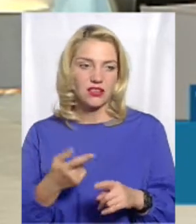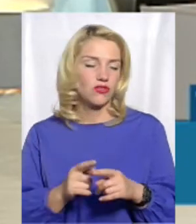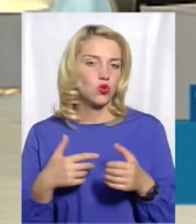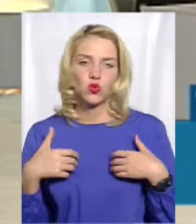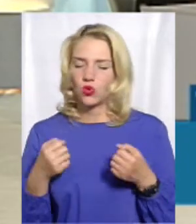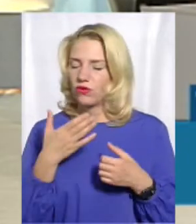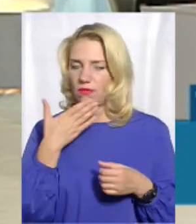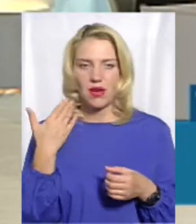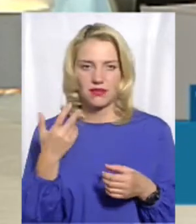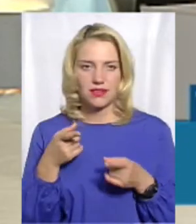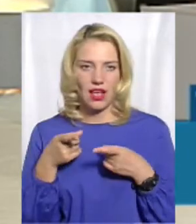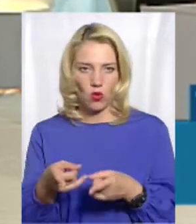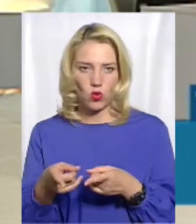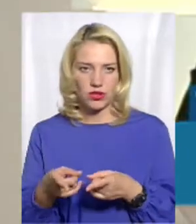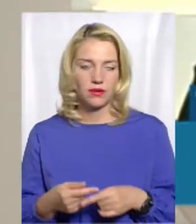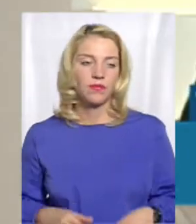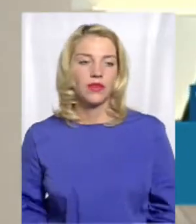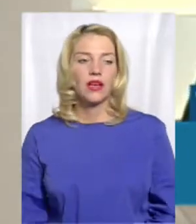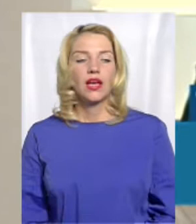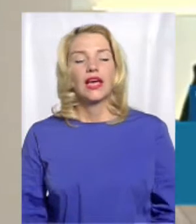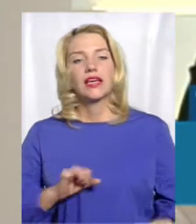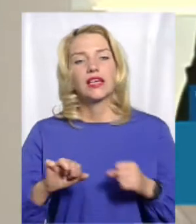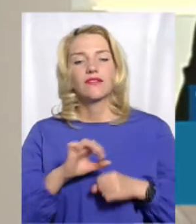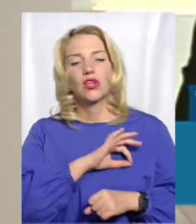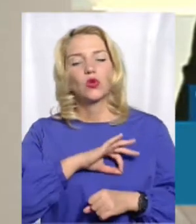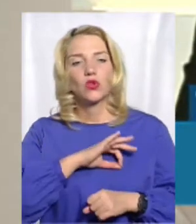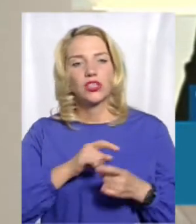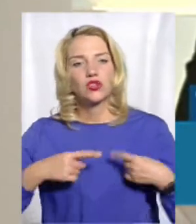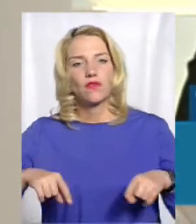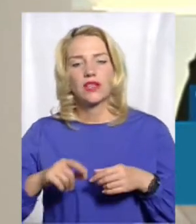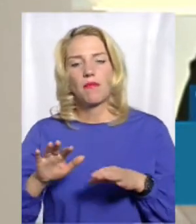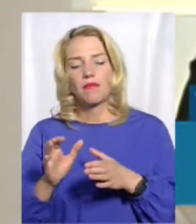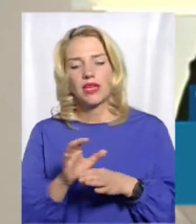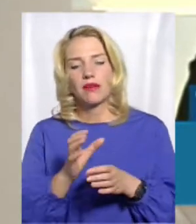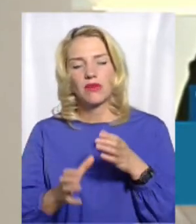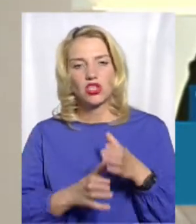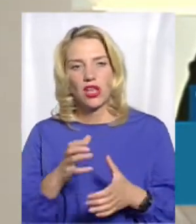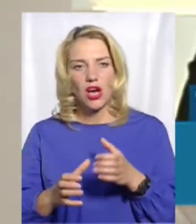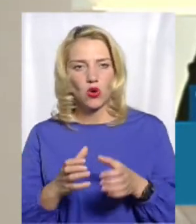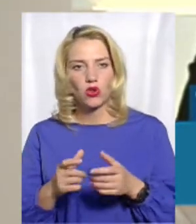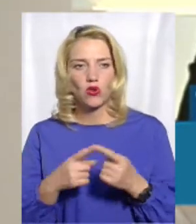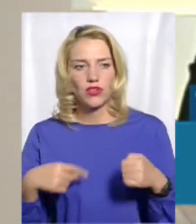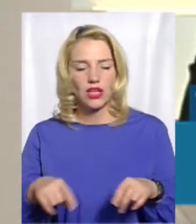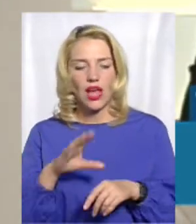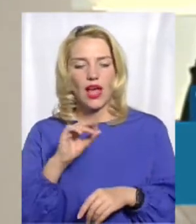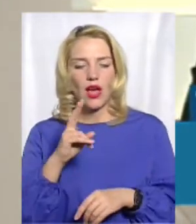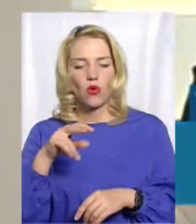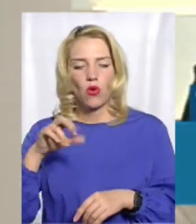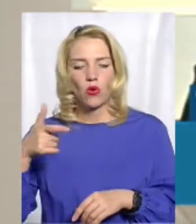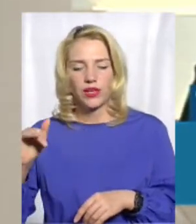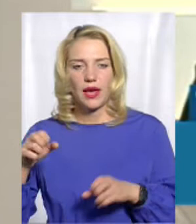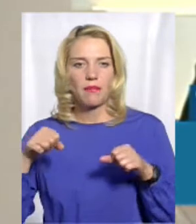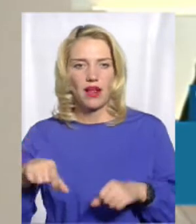не загрожують. Керівниця юридичного відділу Міжнародного благодійного об'єднання «Екологія, право, людина»